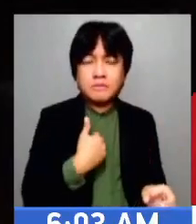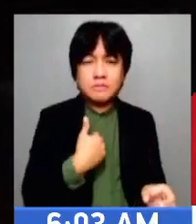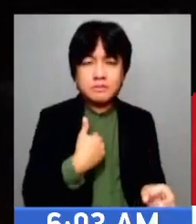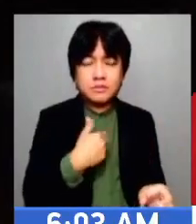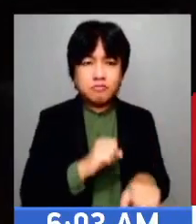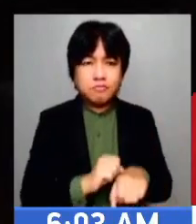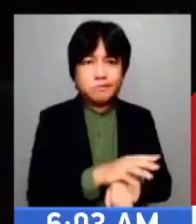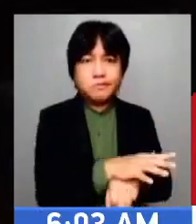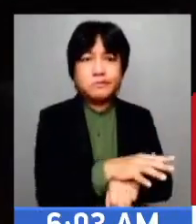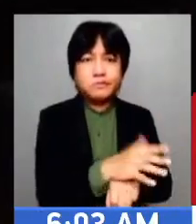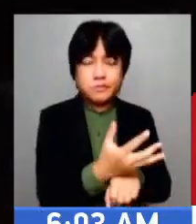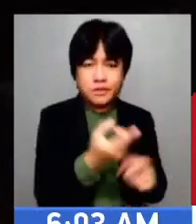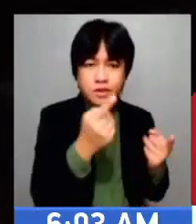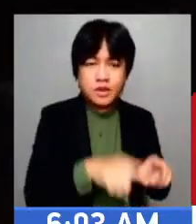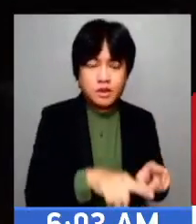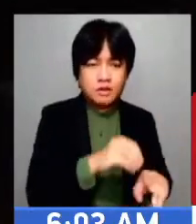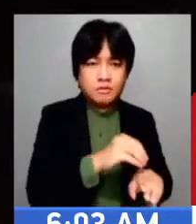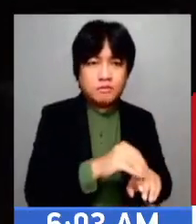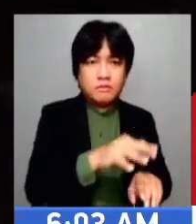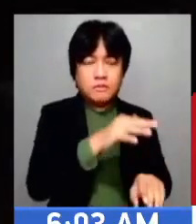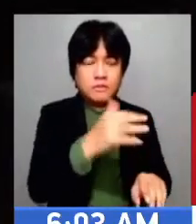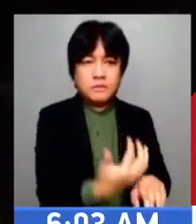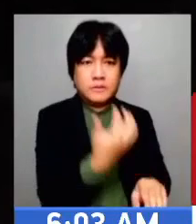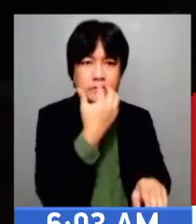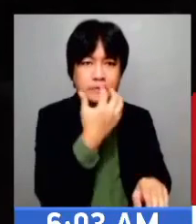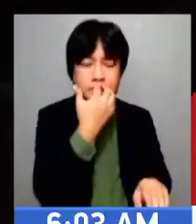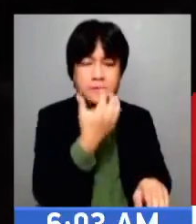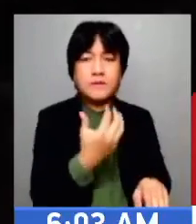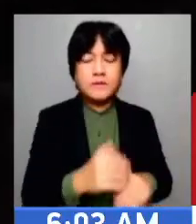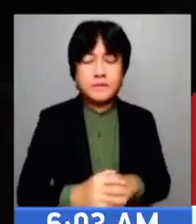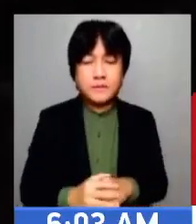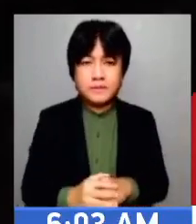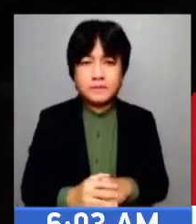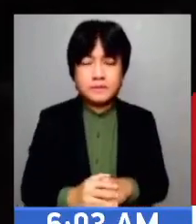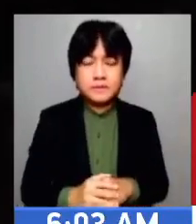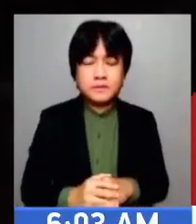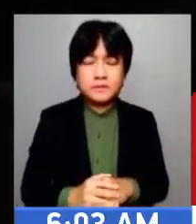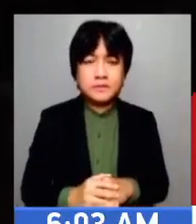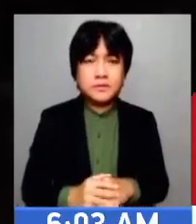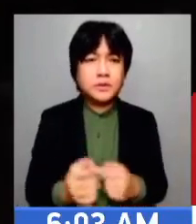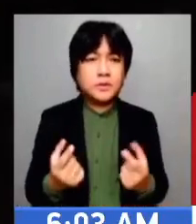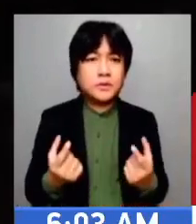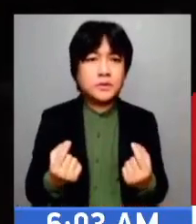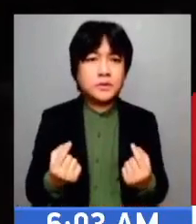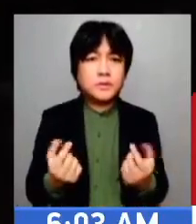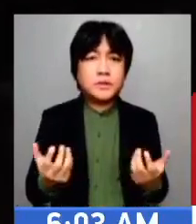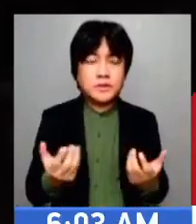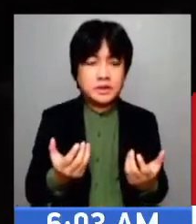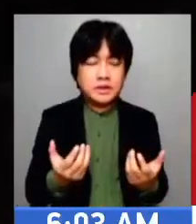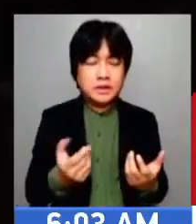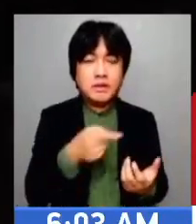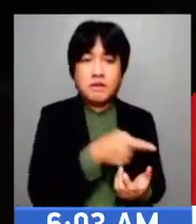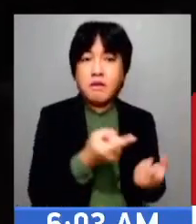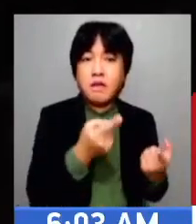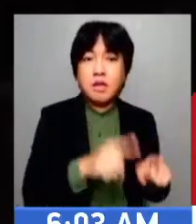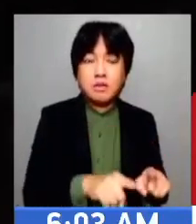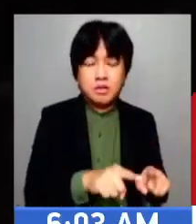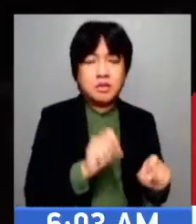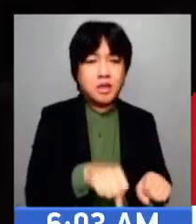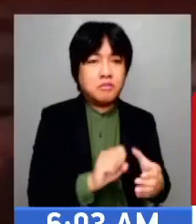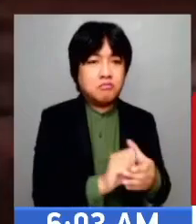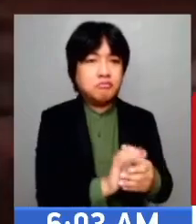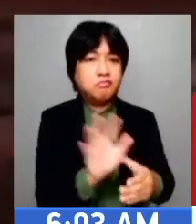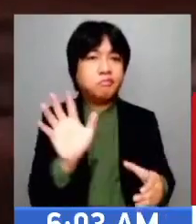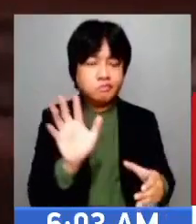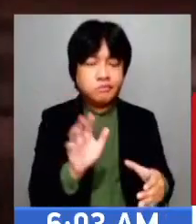din yung ammonia. So the tendency really is merong wear and tear ka agad dun sa mga joints